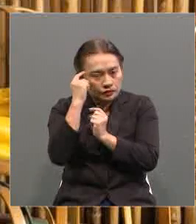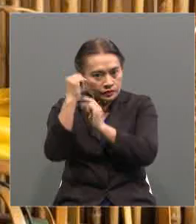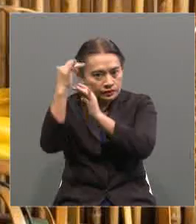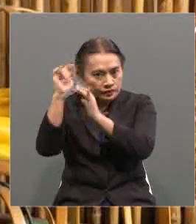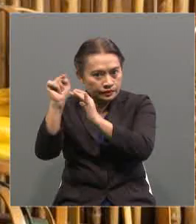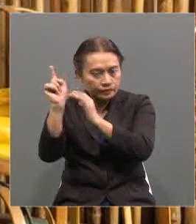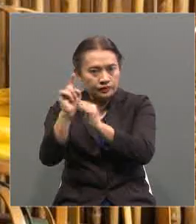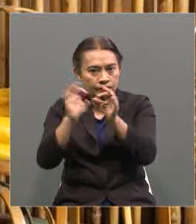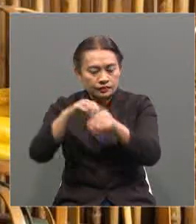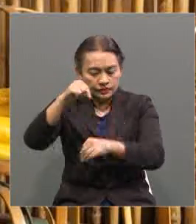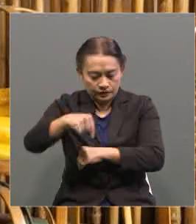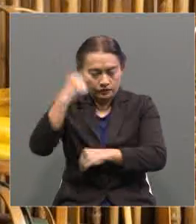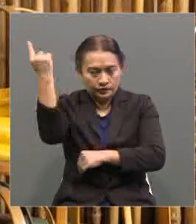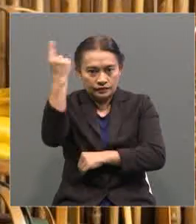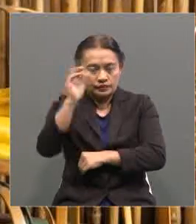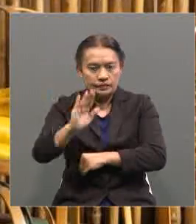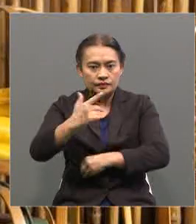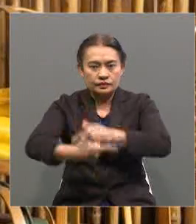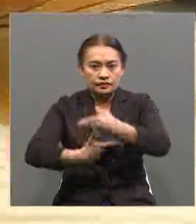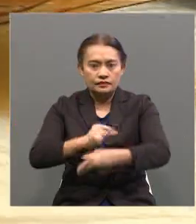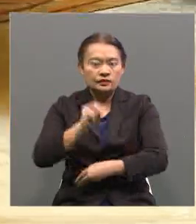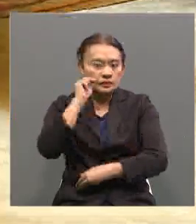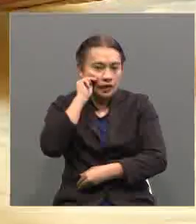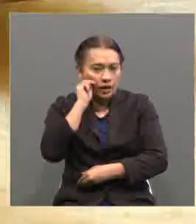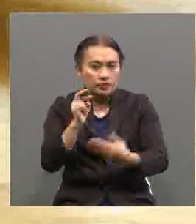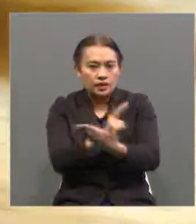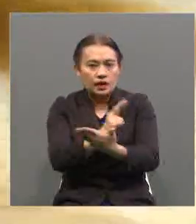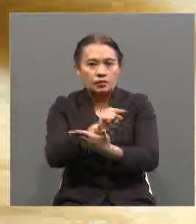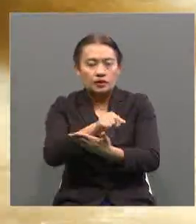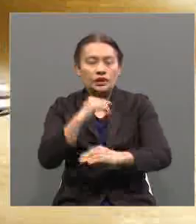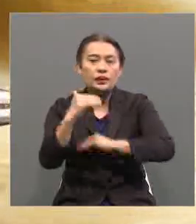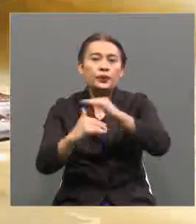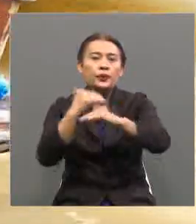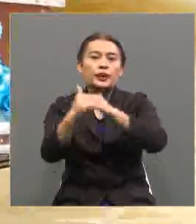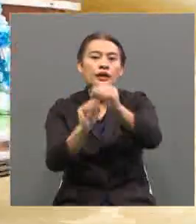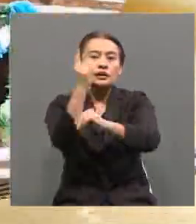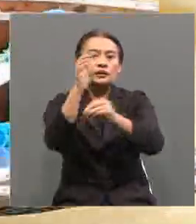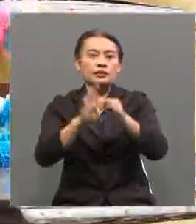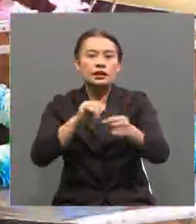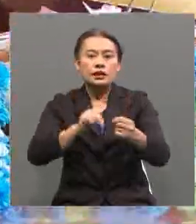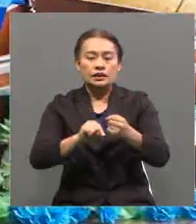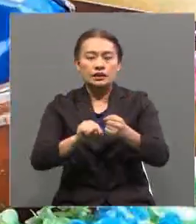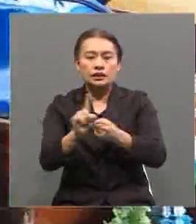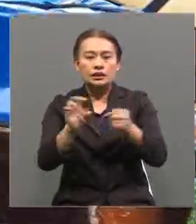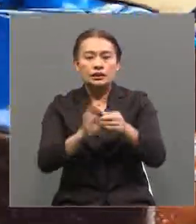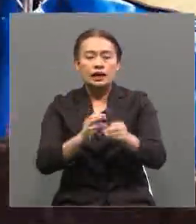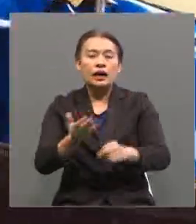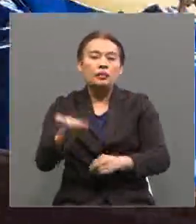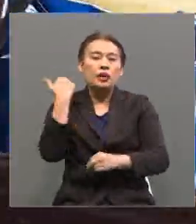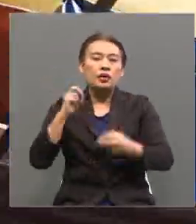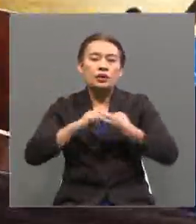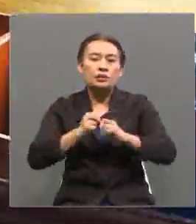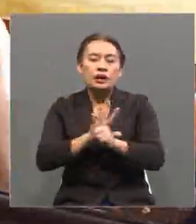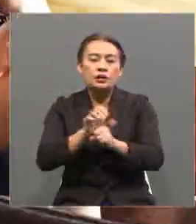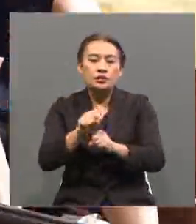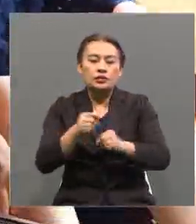ฮะว่าสิ่งนี้แหละจะทำให้การท่องเที่ยวของตลาดน้ำดำเนินสะดวกได้กลับมาฟื้นตัวมีชีวิตชวาอีกครั้งหนึ่งหลังจากที่ตอนเจอ